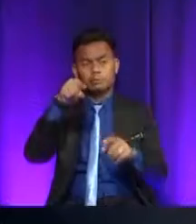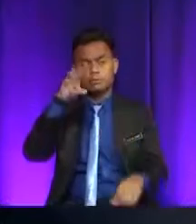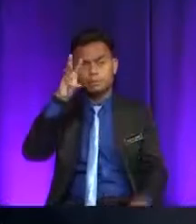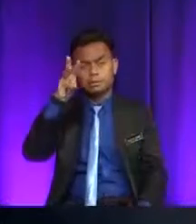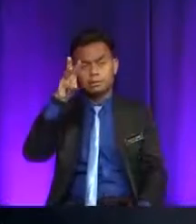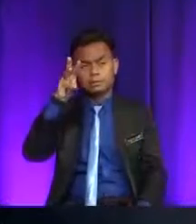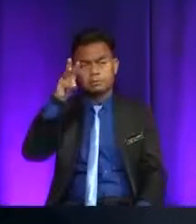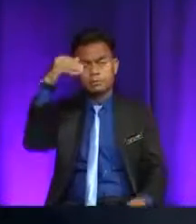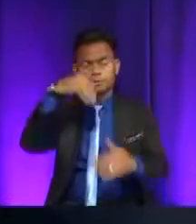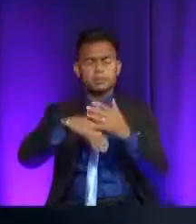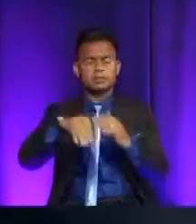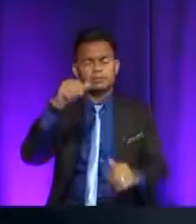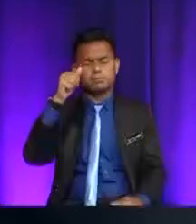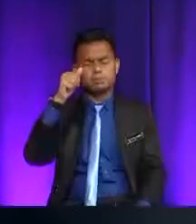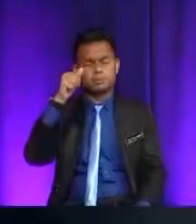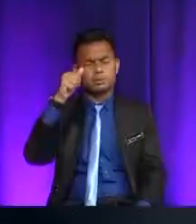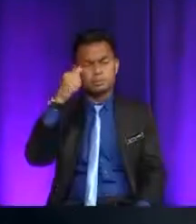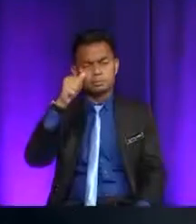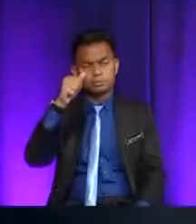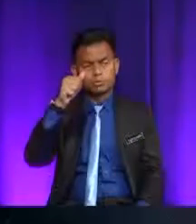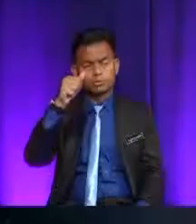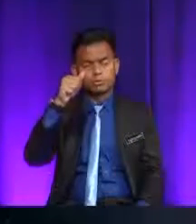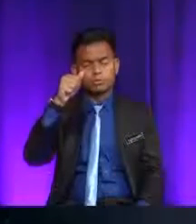14 ya